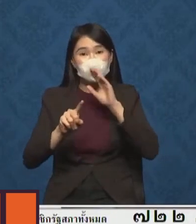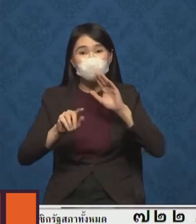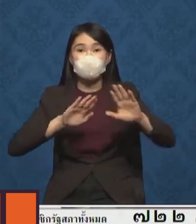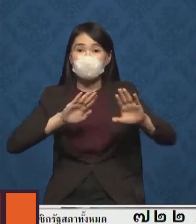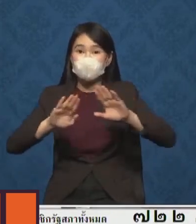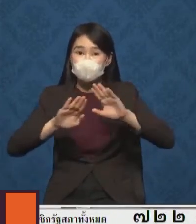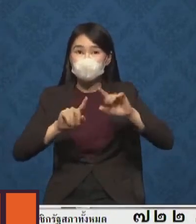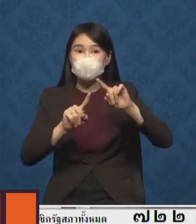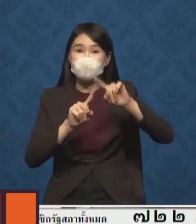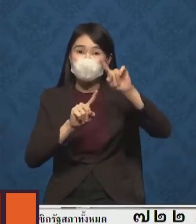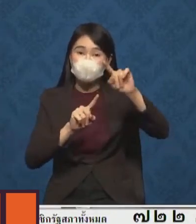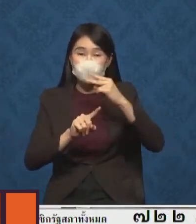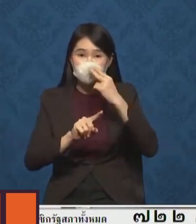นี่